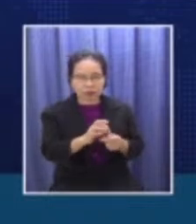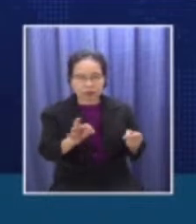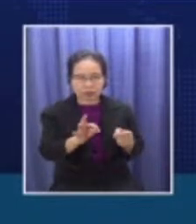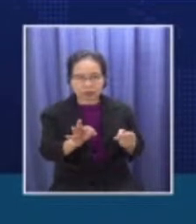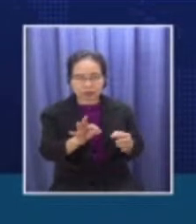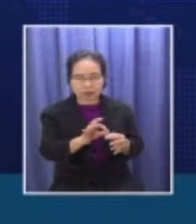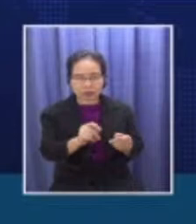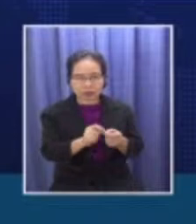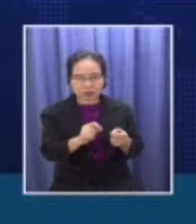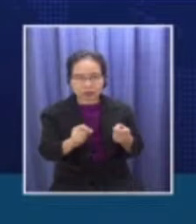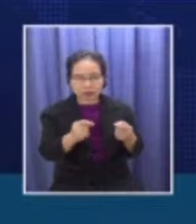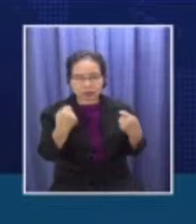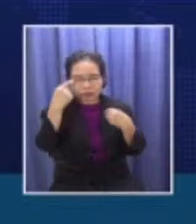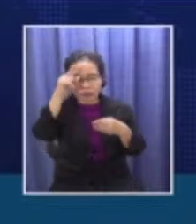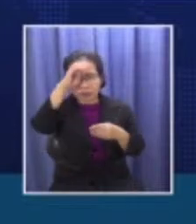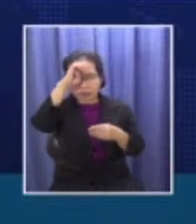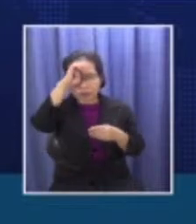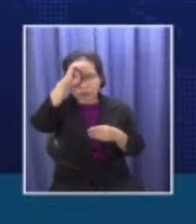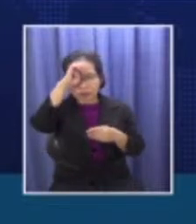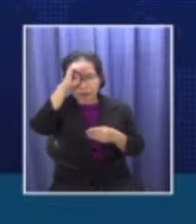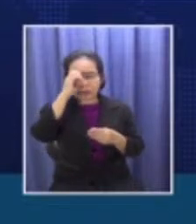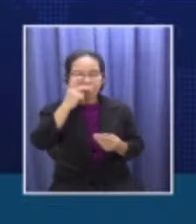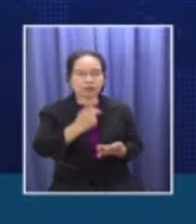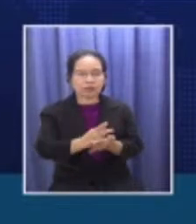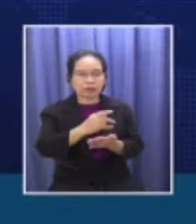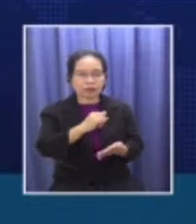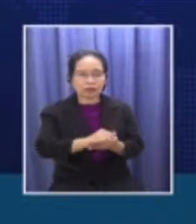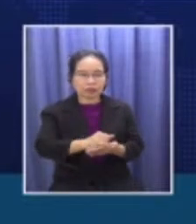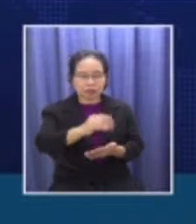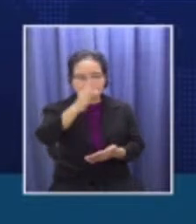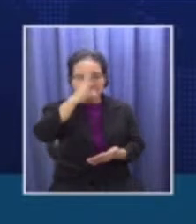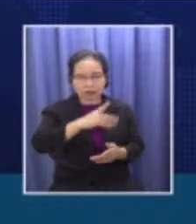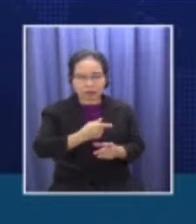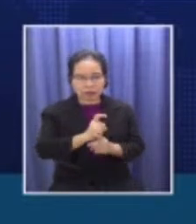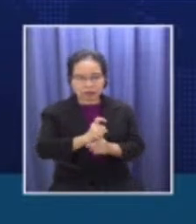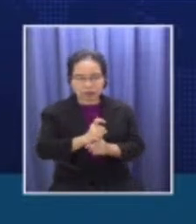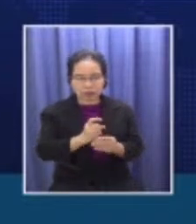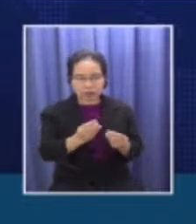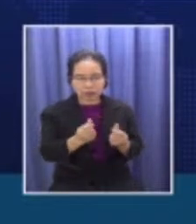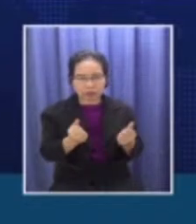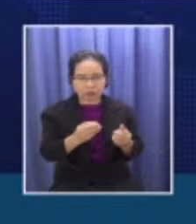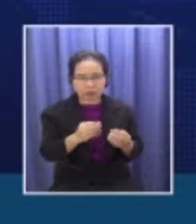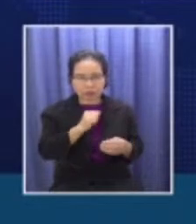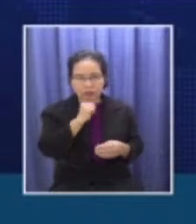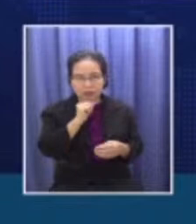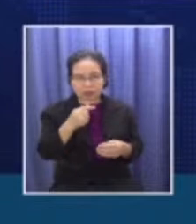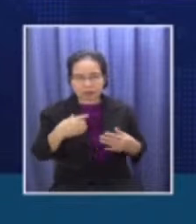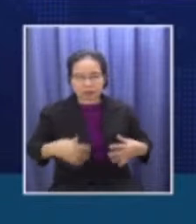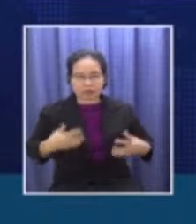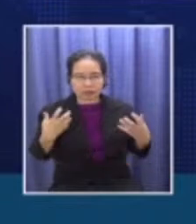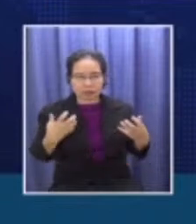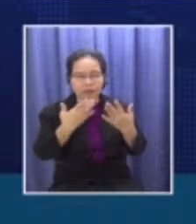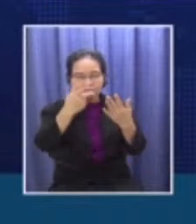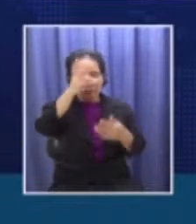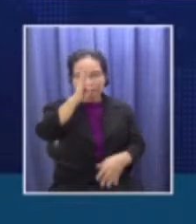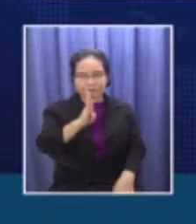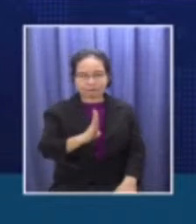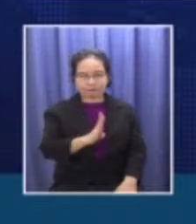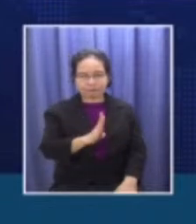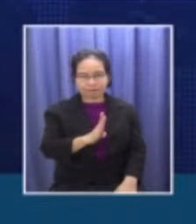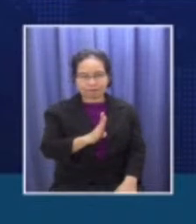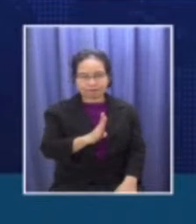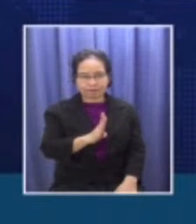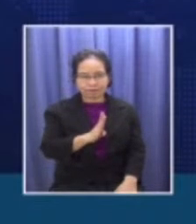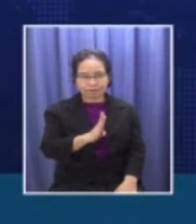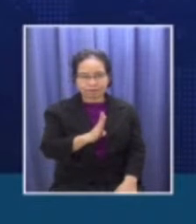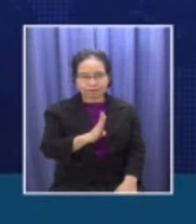no a ɛyɛ nokorɛ yɛyɛ ntɛnkyeabuo ɛyɛ paa sɛ